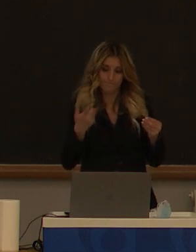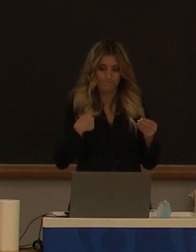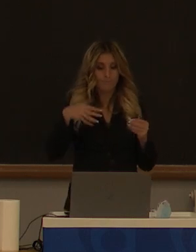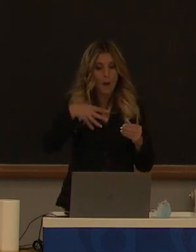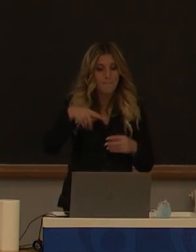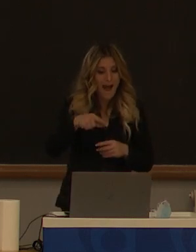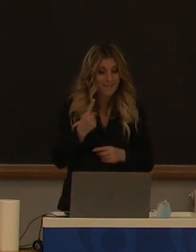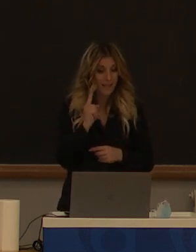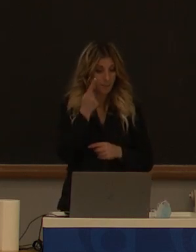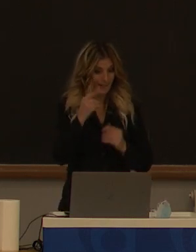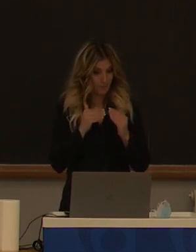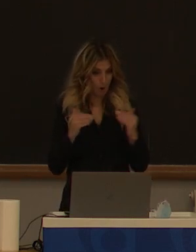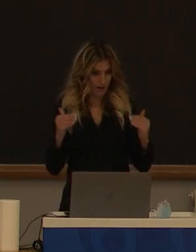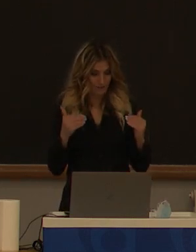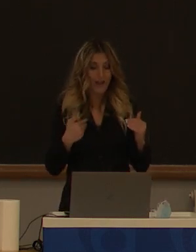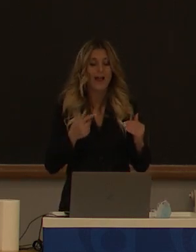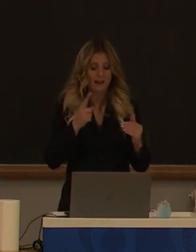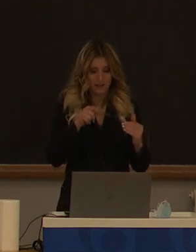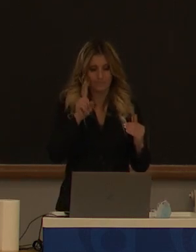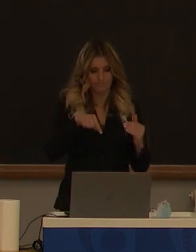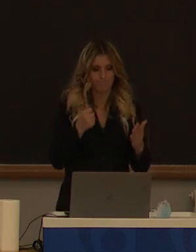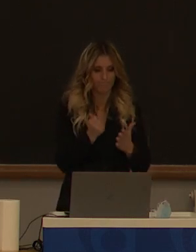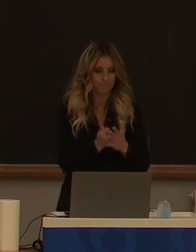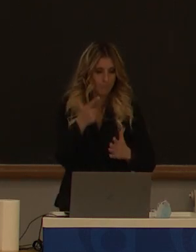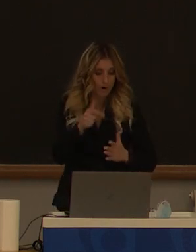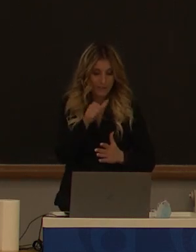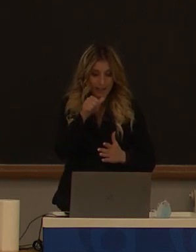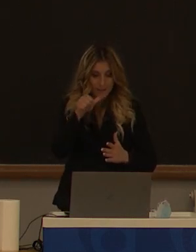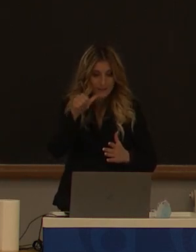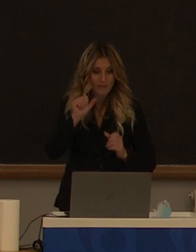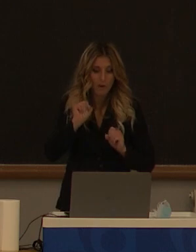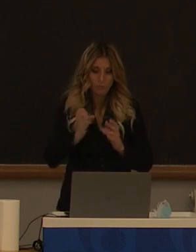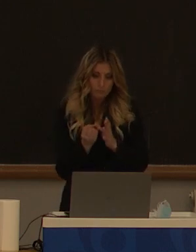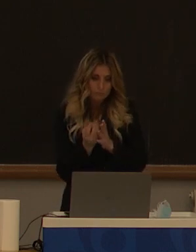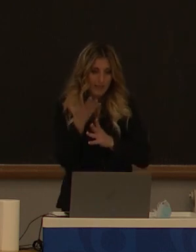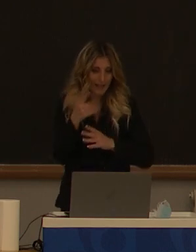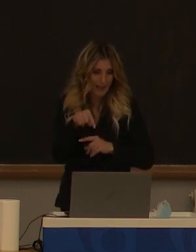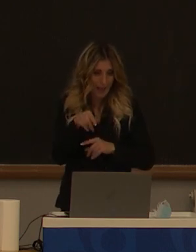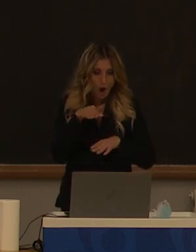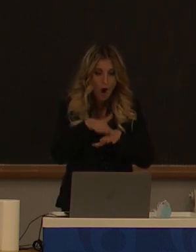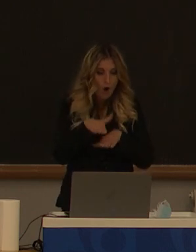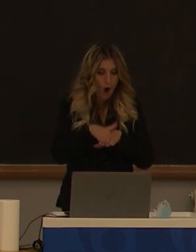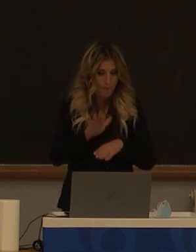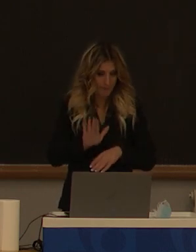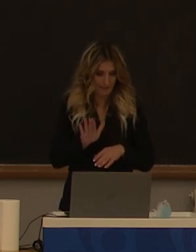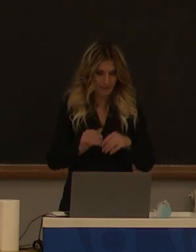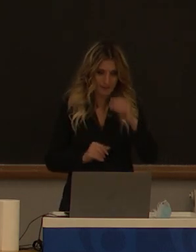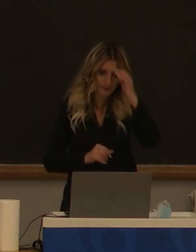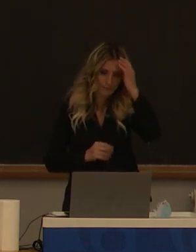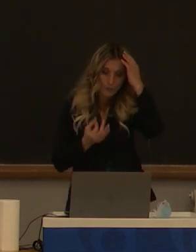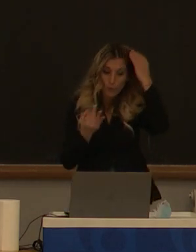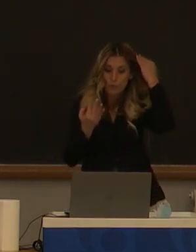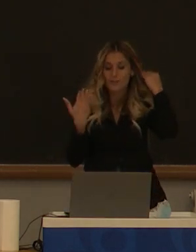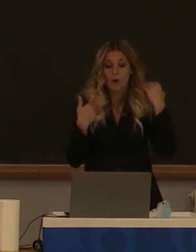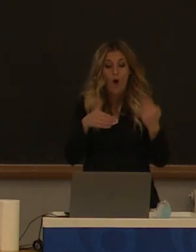master di primo livello possono essere estremamente importanti per creare questo tipo, diciamo, di competenze. Ovviamente le